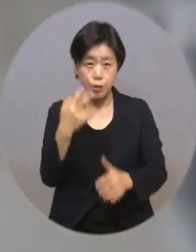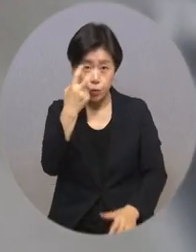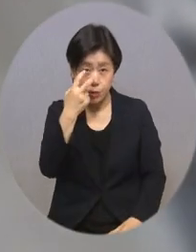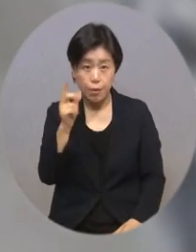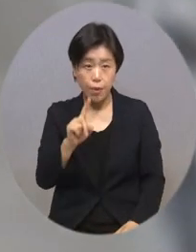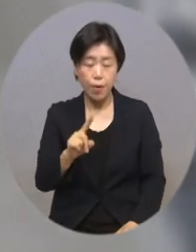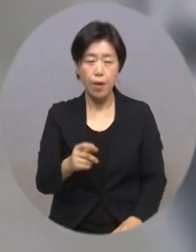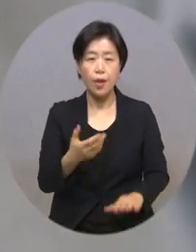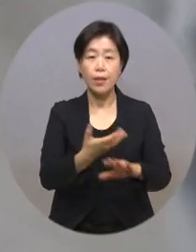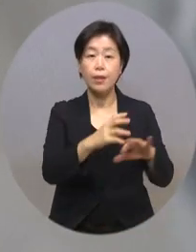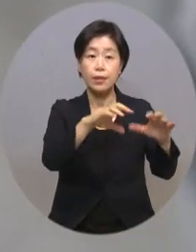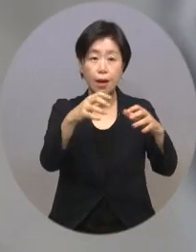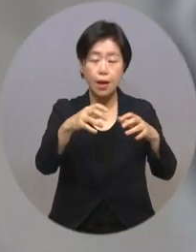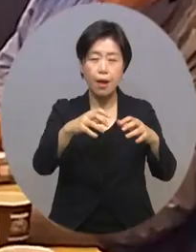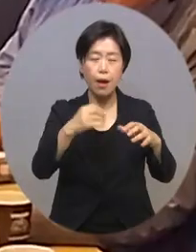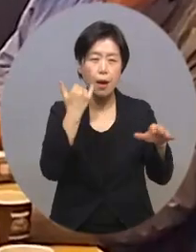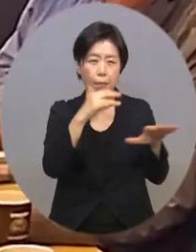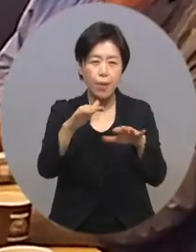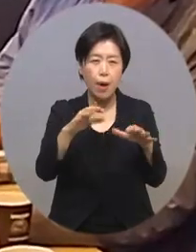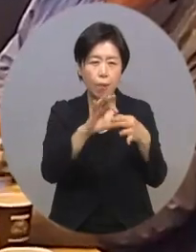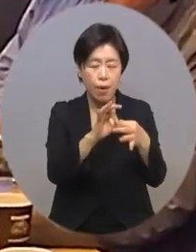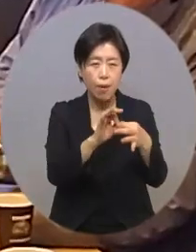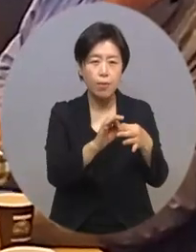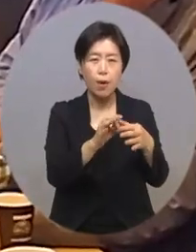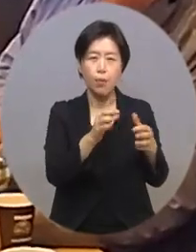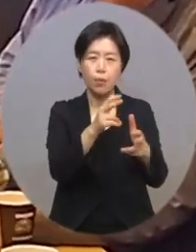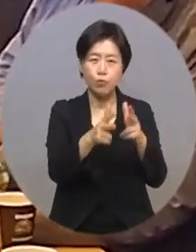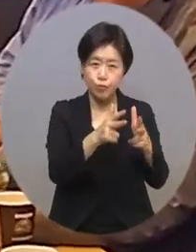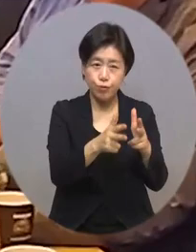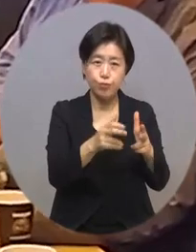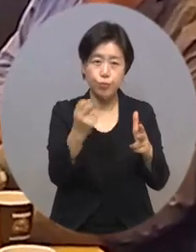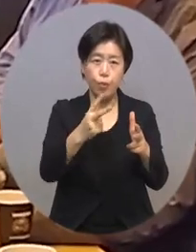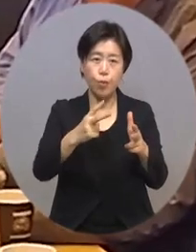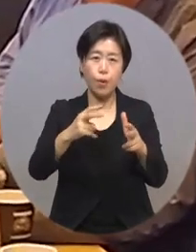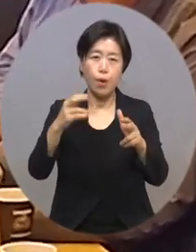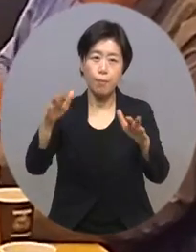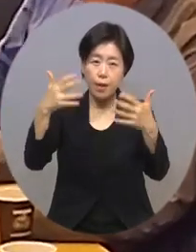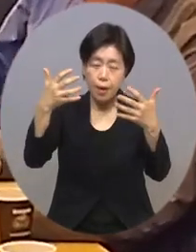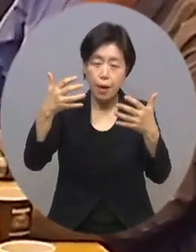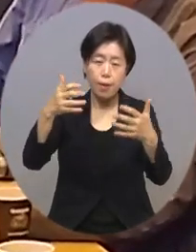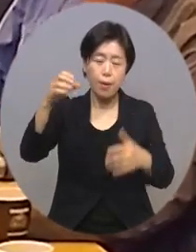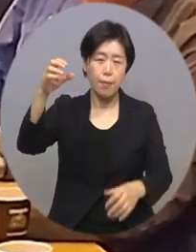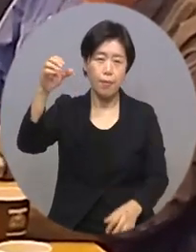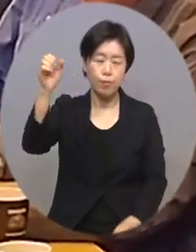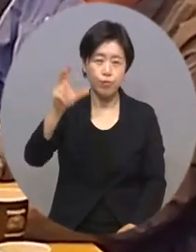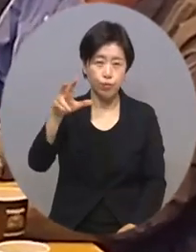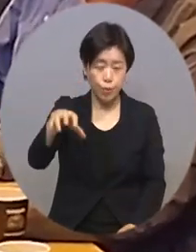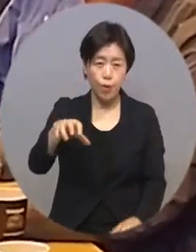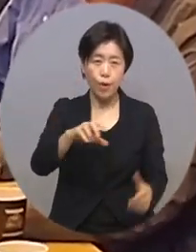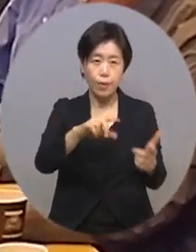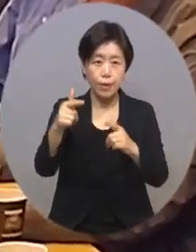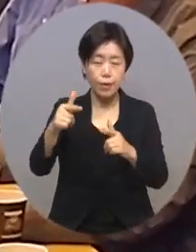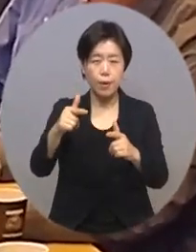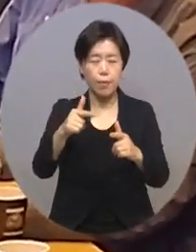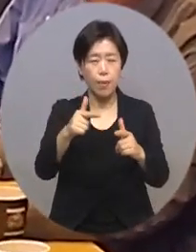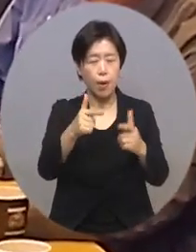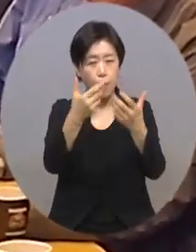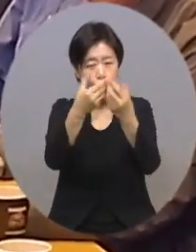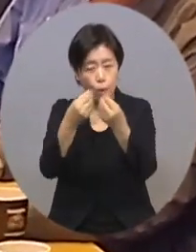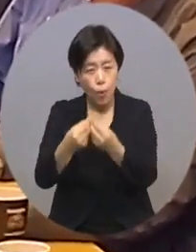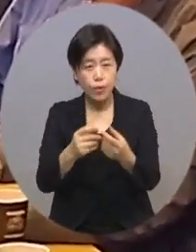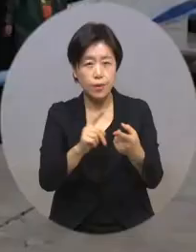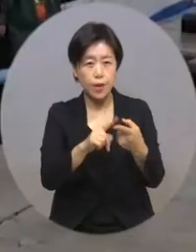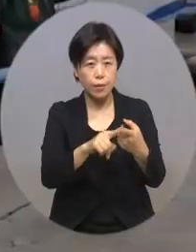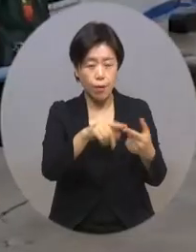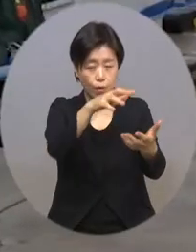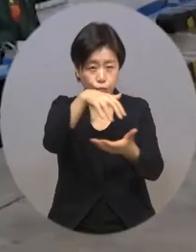해상풍력단지와 영구기관의 방문해 수산업과 해상풍력발전 공존 모델 개발 연구 동향을 확인하고 의견을